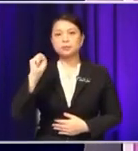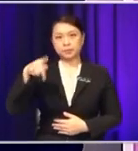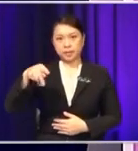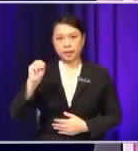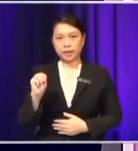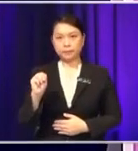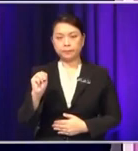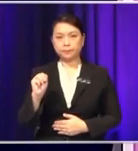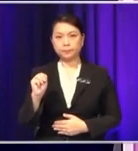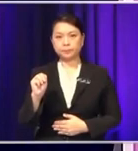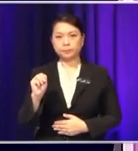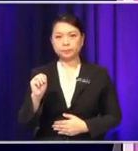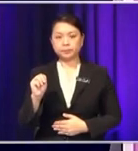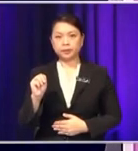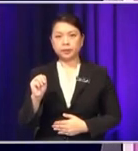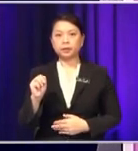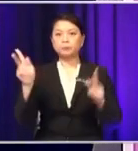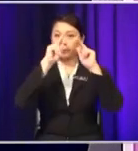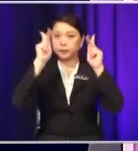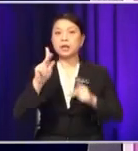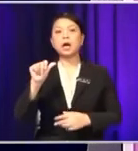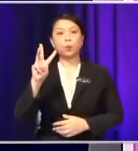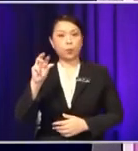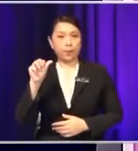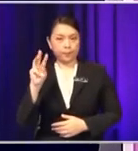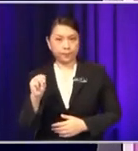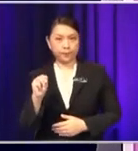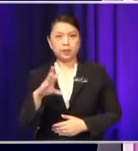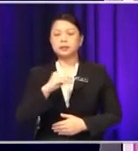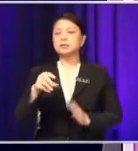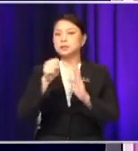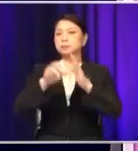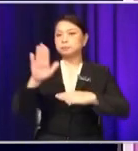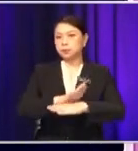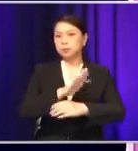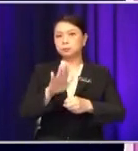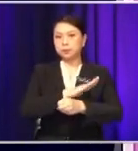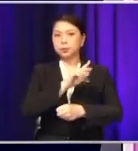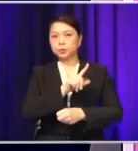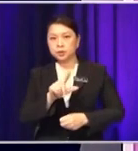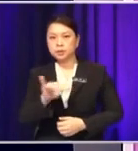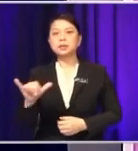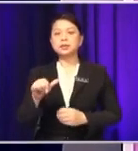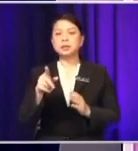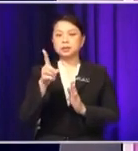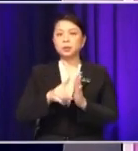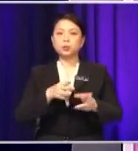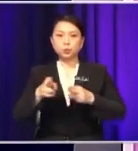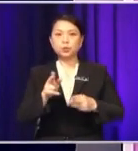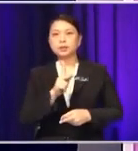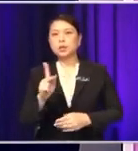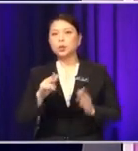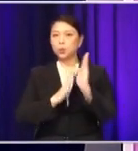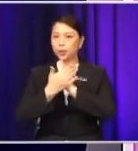SPM, di SPM ini adalah peperiksaan awam, maka ianya sepenuhnya diuruskan oleh pihak lembaga peperiksaan di bawah Kementerian Pendidikan